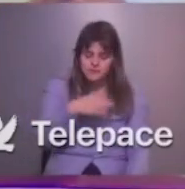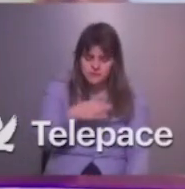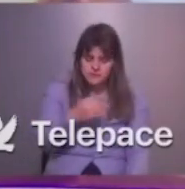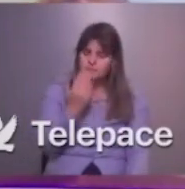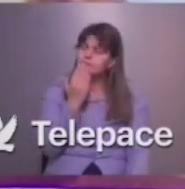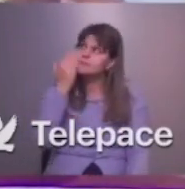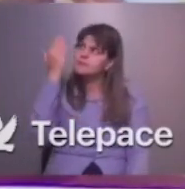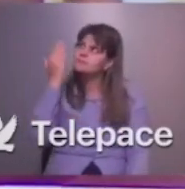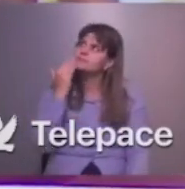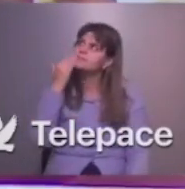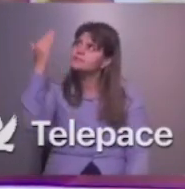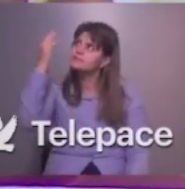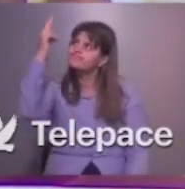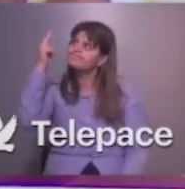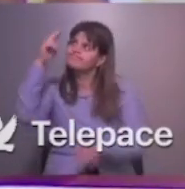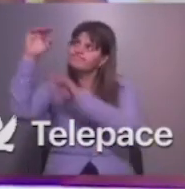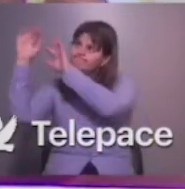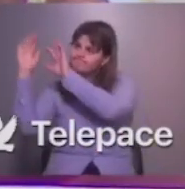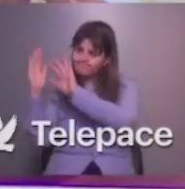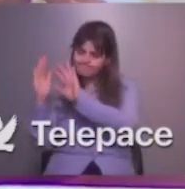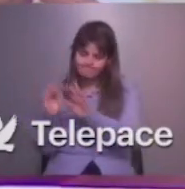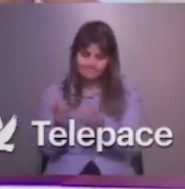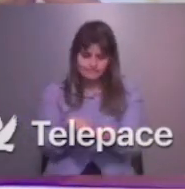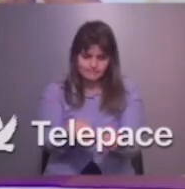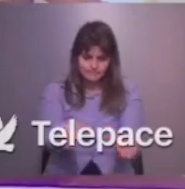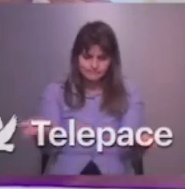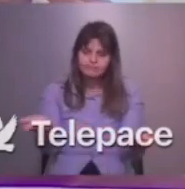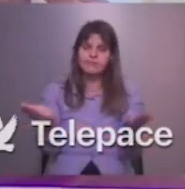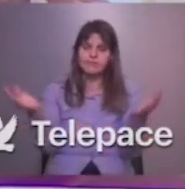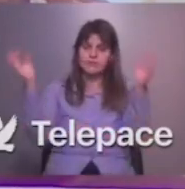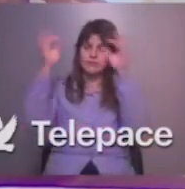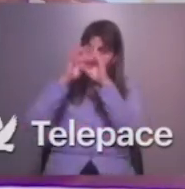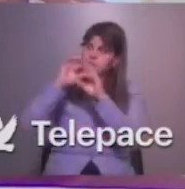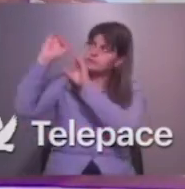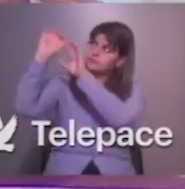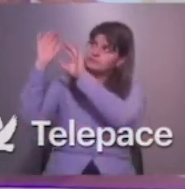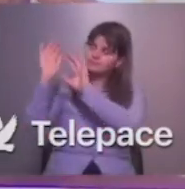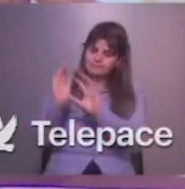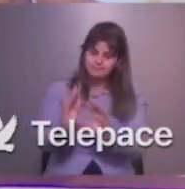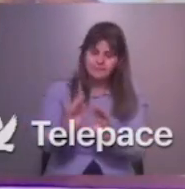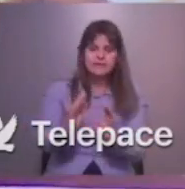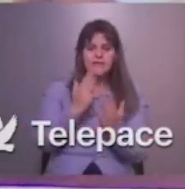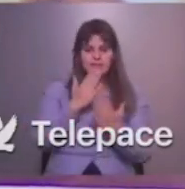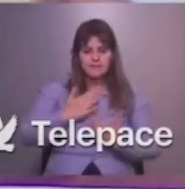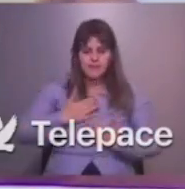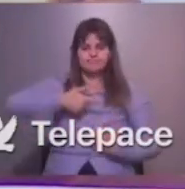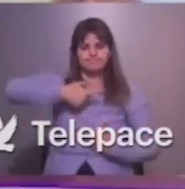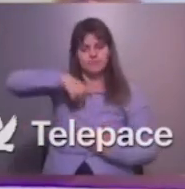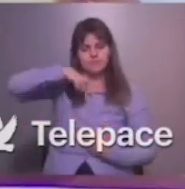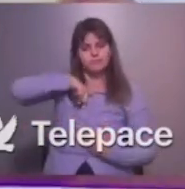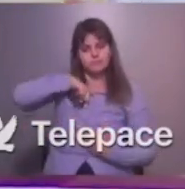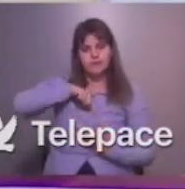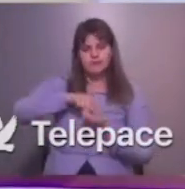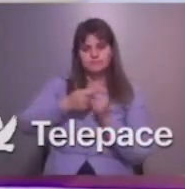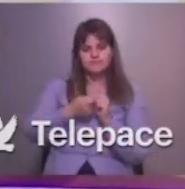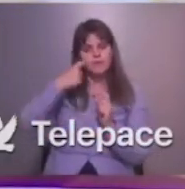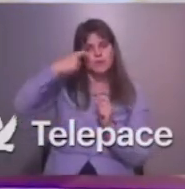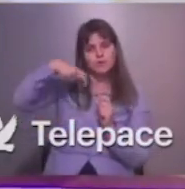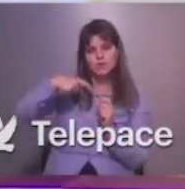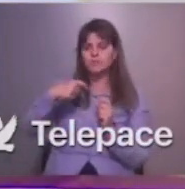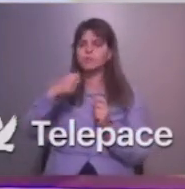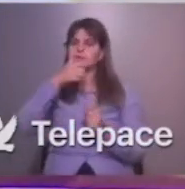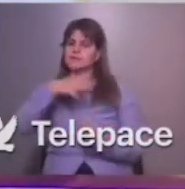quesmo spiritus tui, rora sanctifica, ut nobis corpus et sanguis fiant